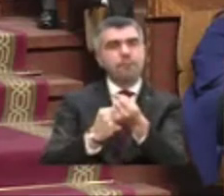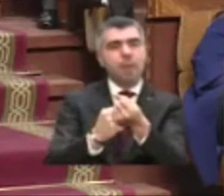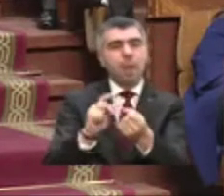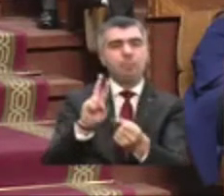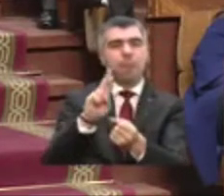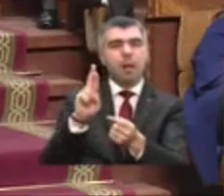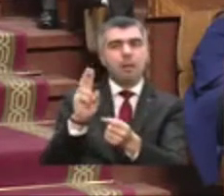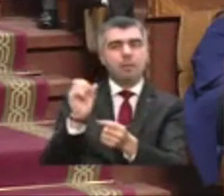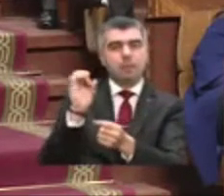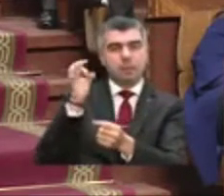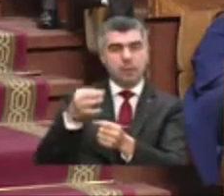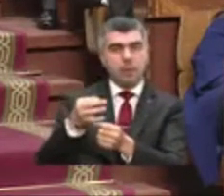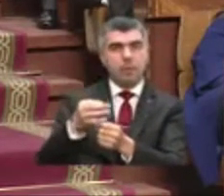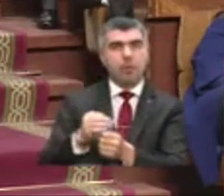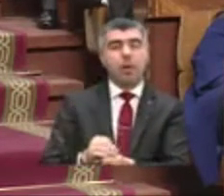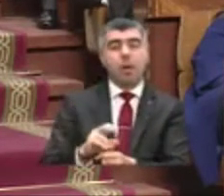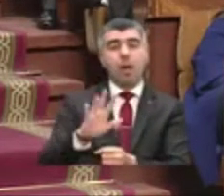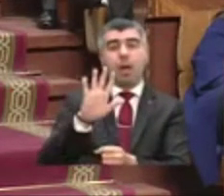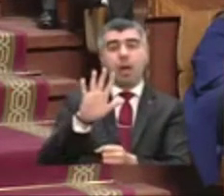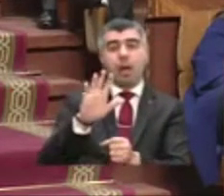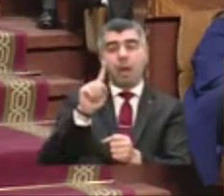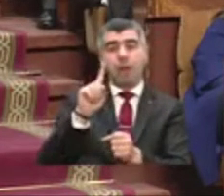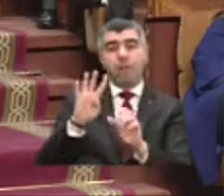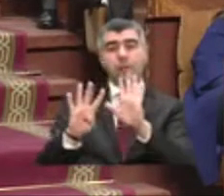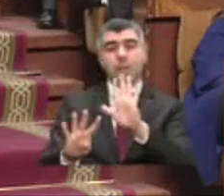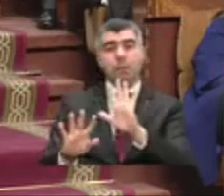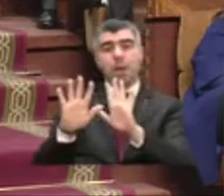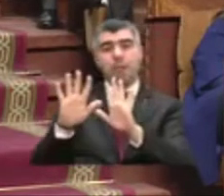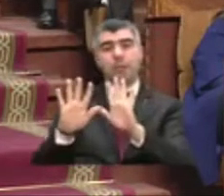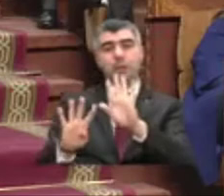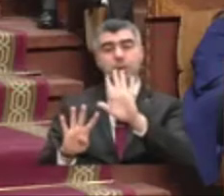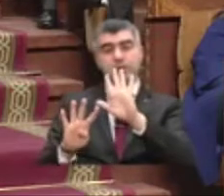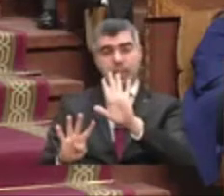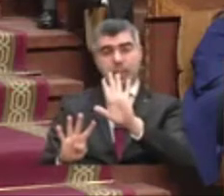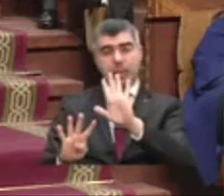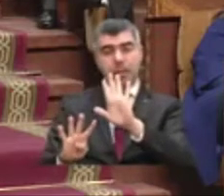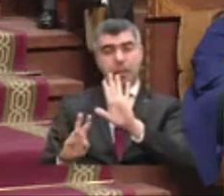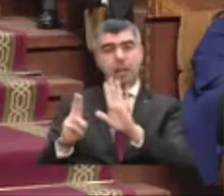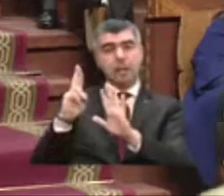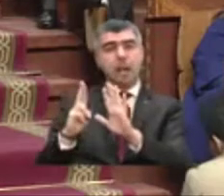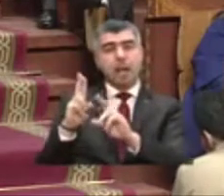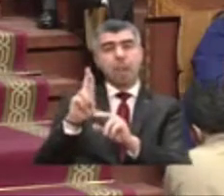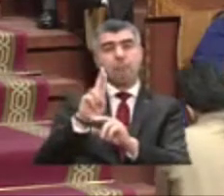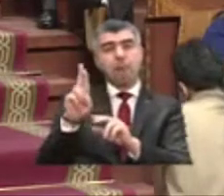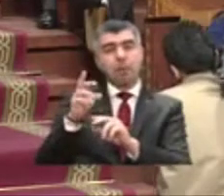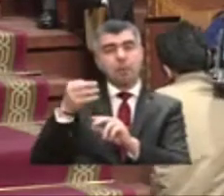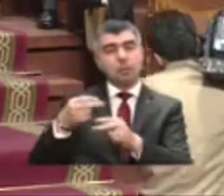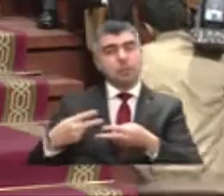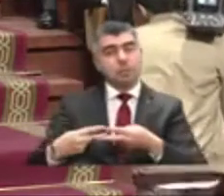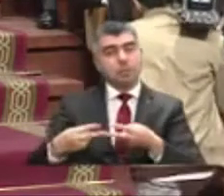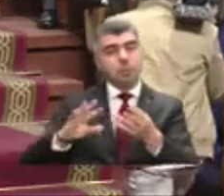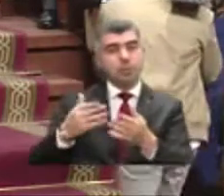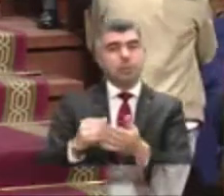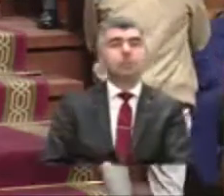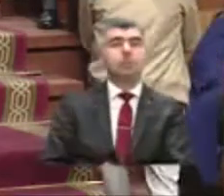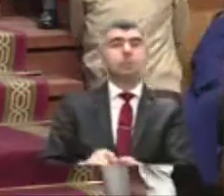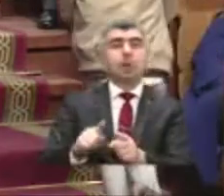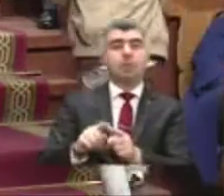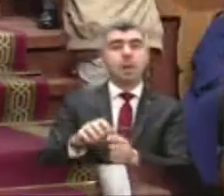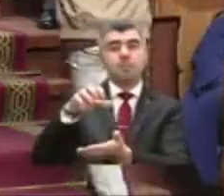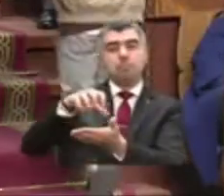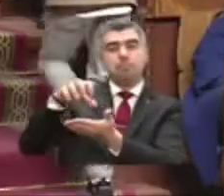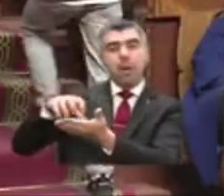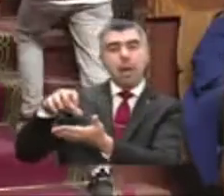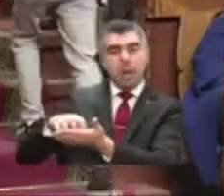سنة 1995. لكن رغم هذه المجهودات فإننا نستجد أن هناك بعض المناطق والجماعات